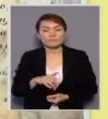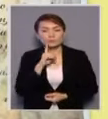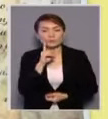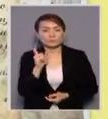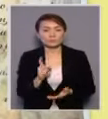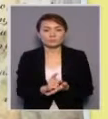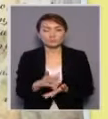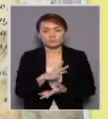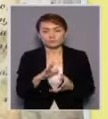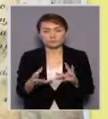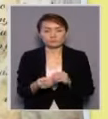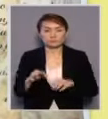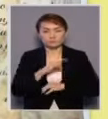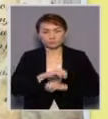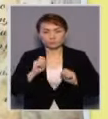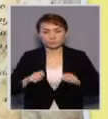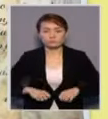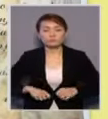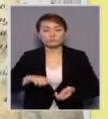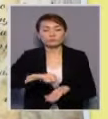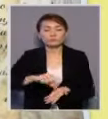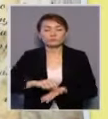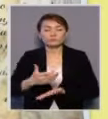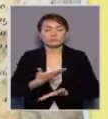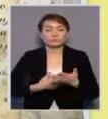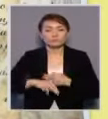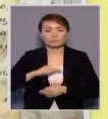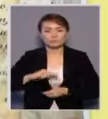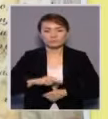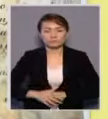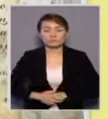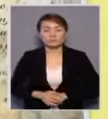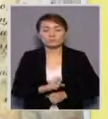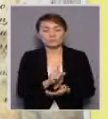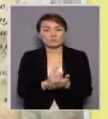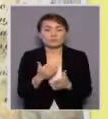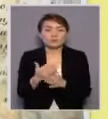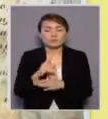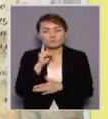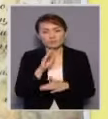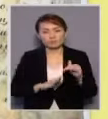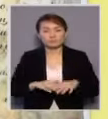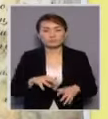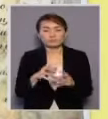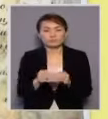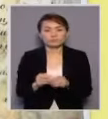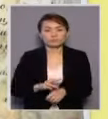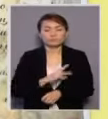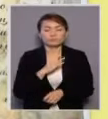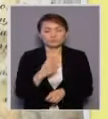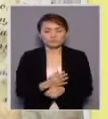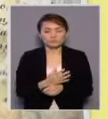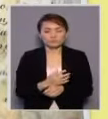должна быть предоставлена возможность участвовать в общественных работах мы должны помочь молодым людям у которых горит огонь